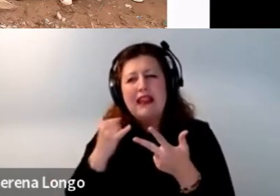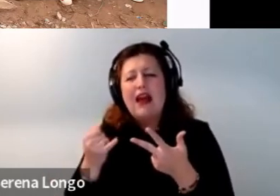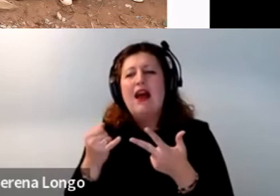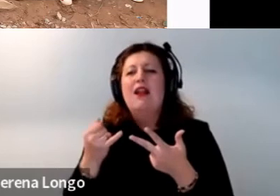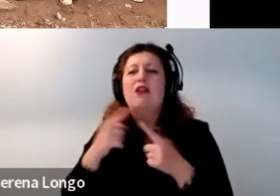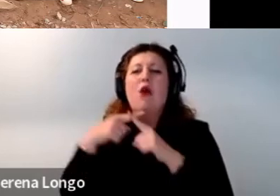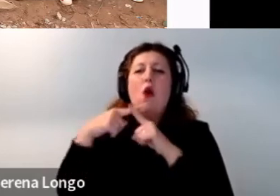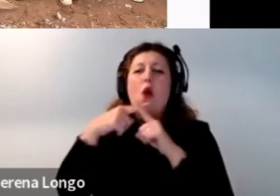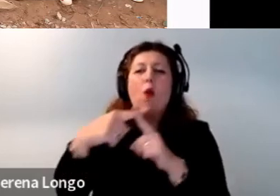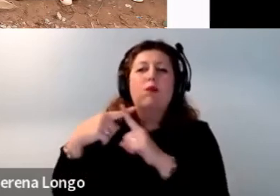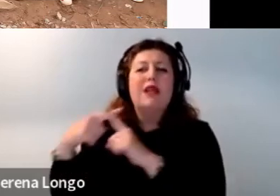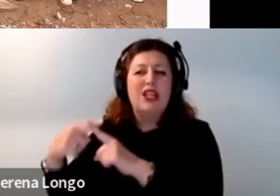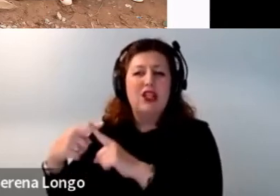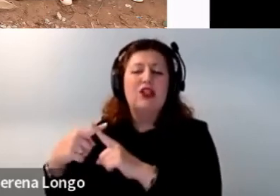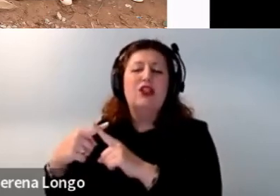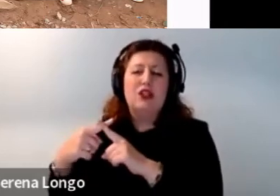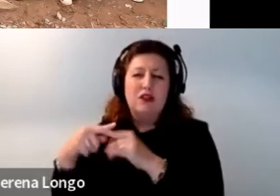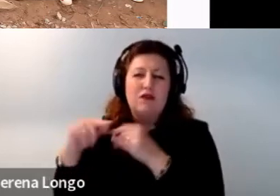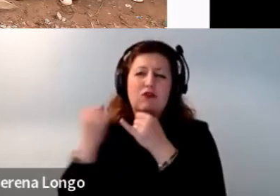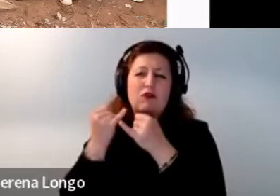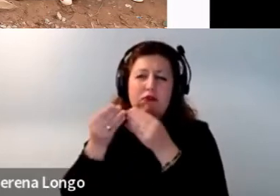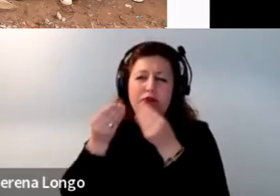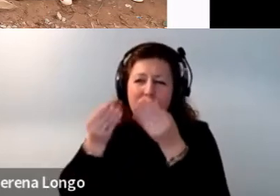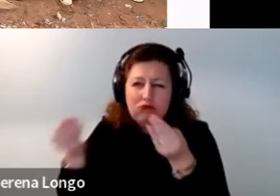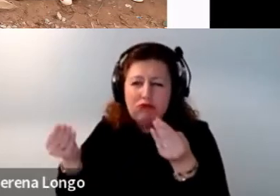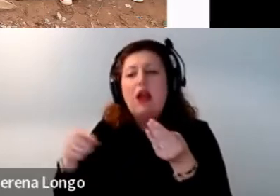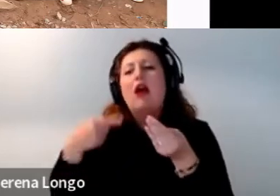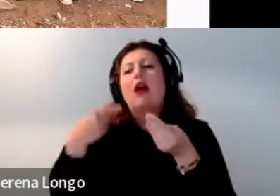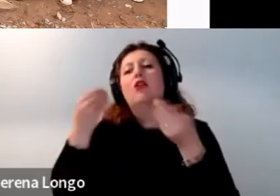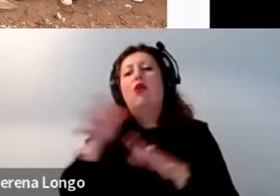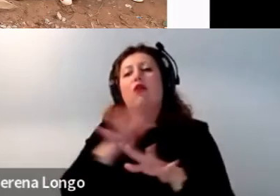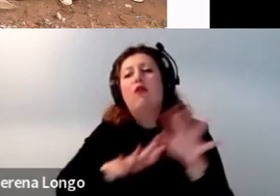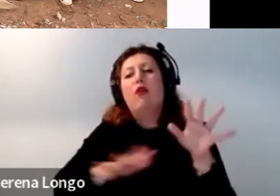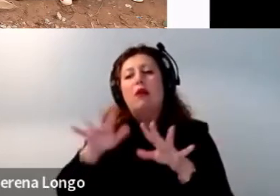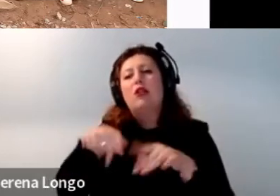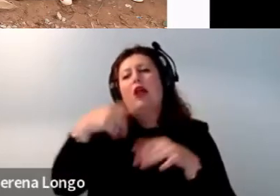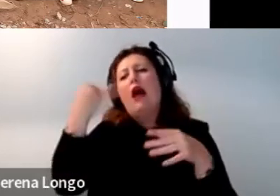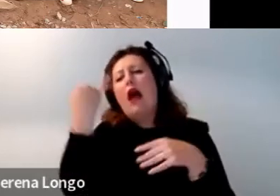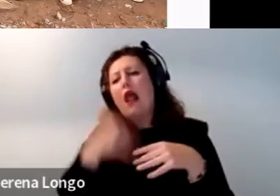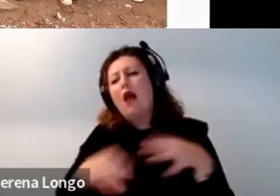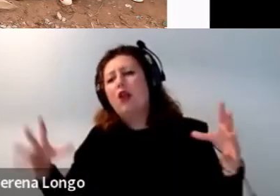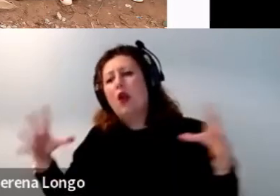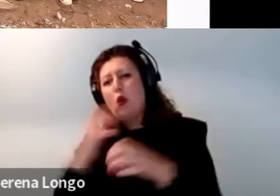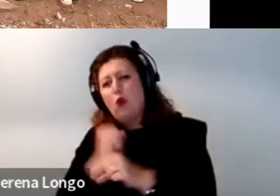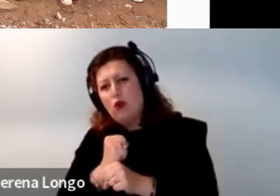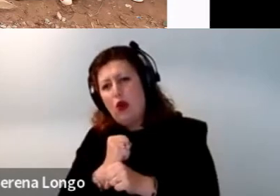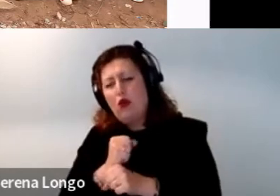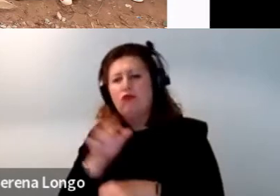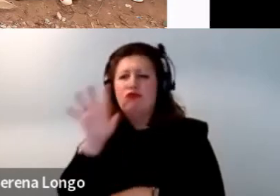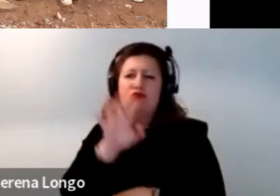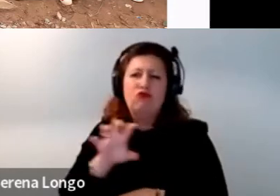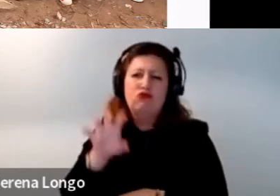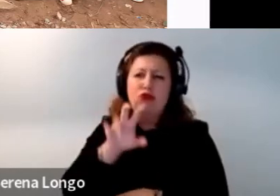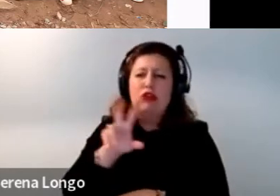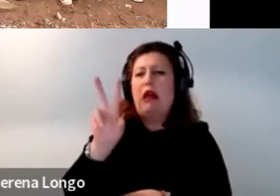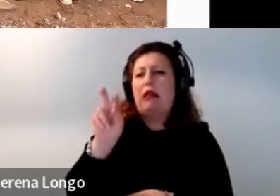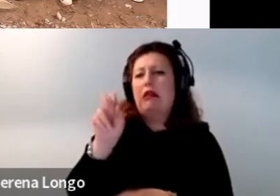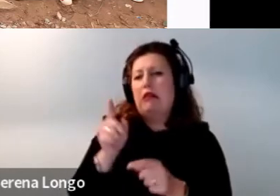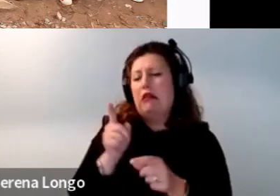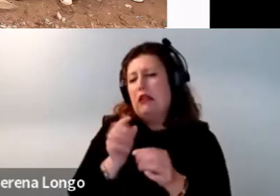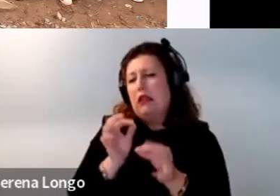degli obiettivi specifici che ci siamo posti e poi le conclusioni. Prenderà soltanto mezz'oretta, 30 minuti